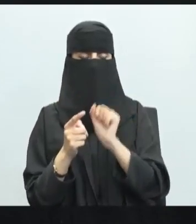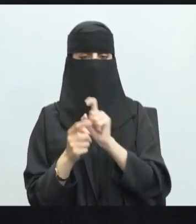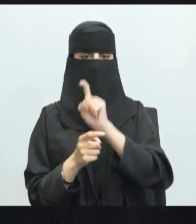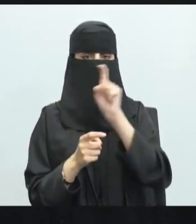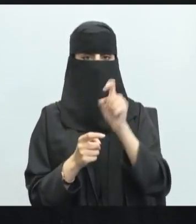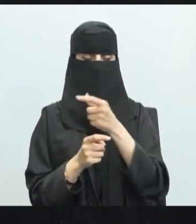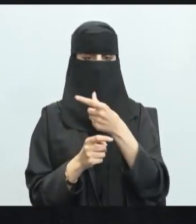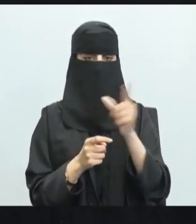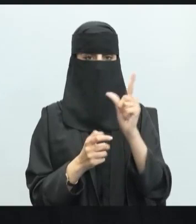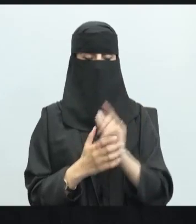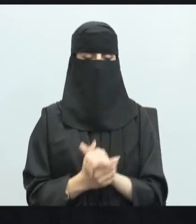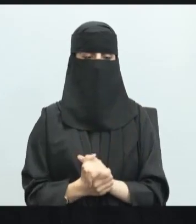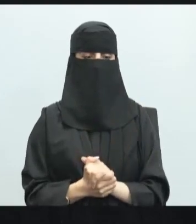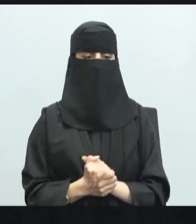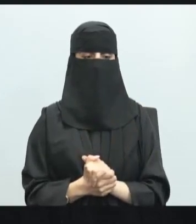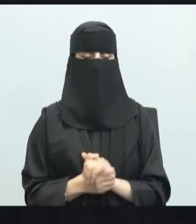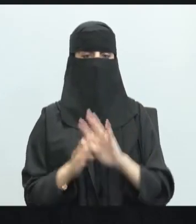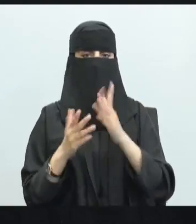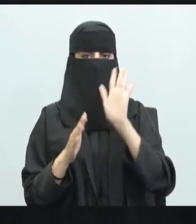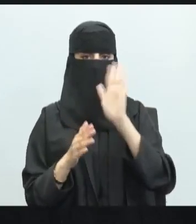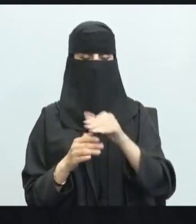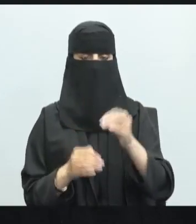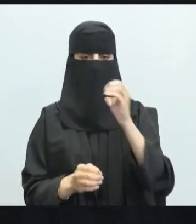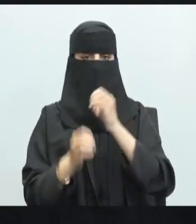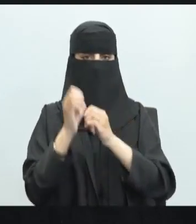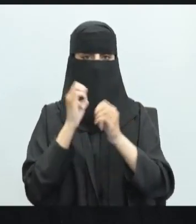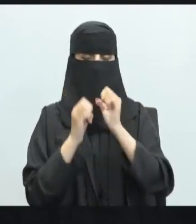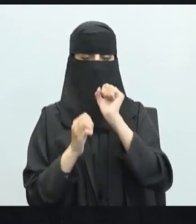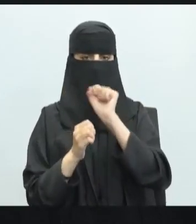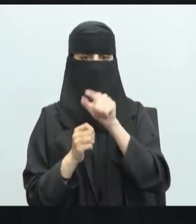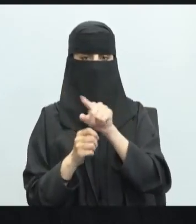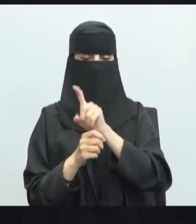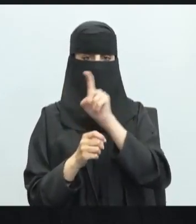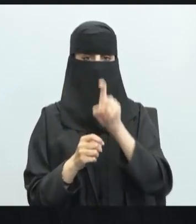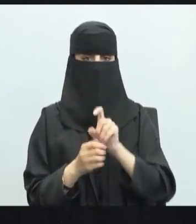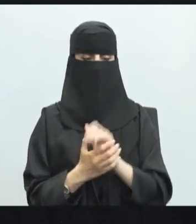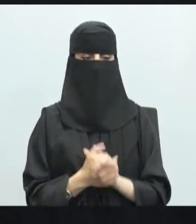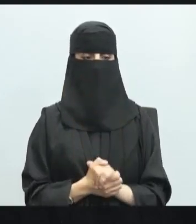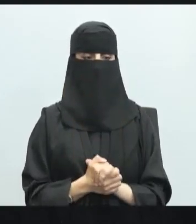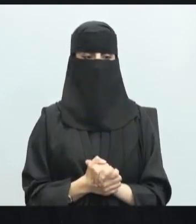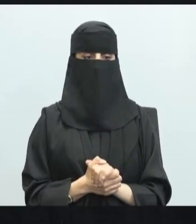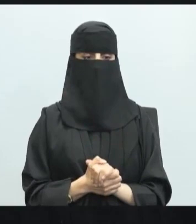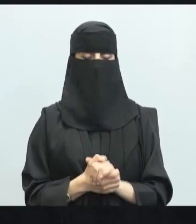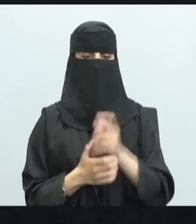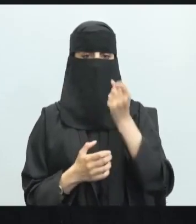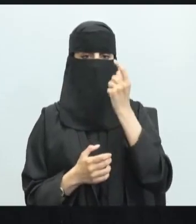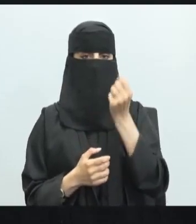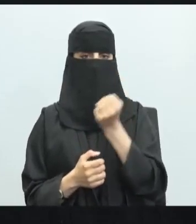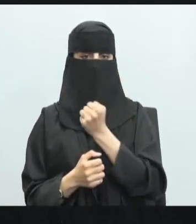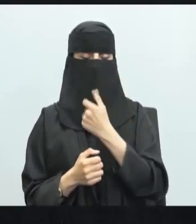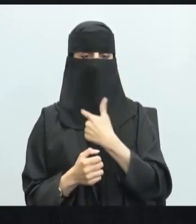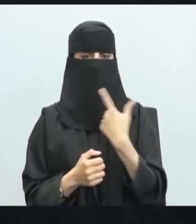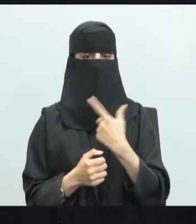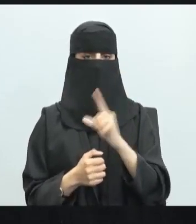سؤال. أحسنتم، وإذا وجدت إجابة لهذا السؤال، إذا فكرتي